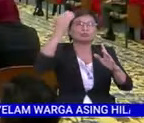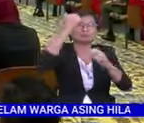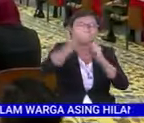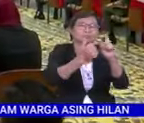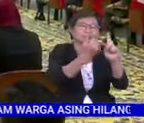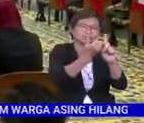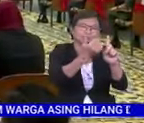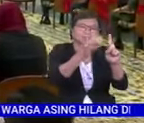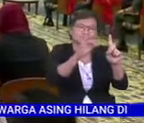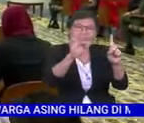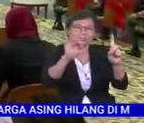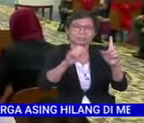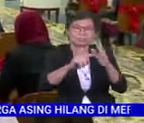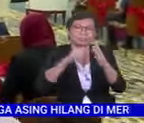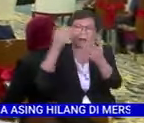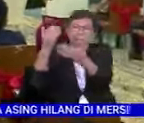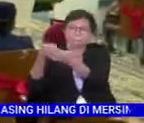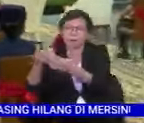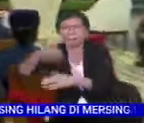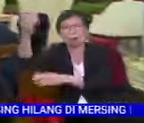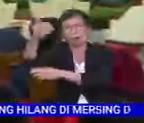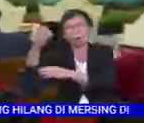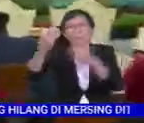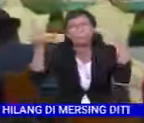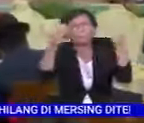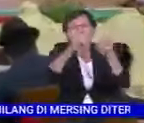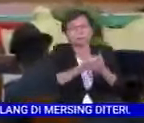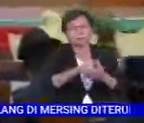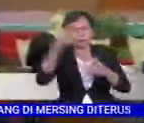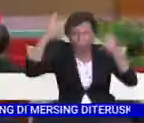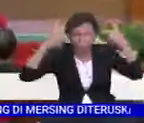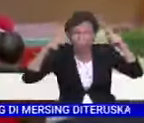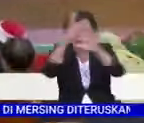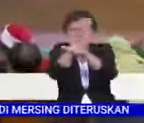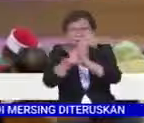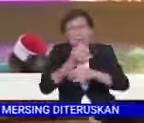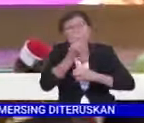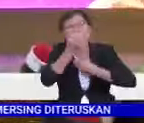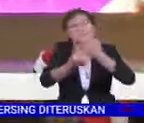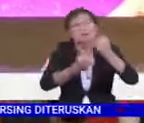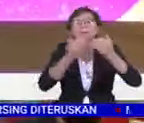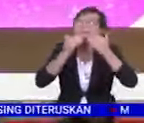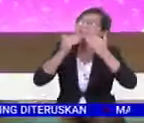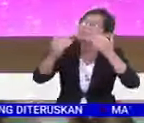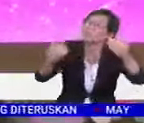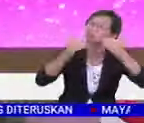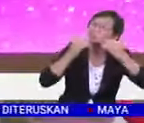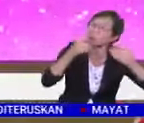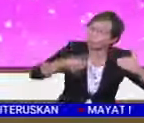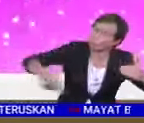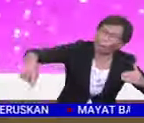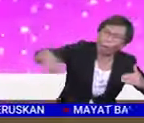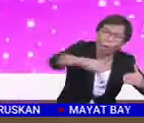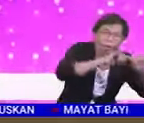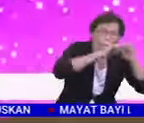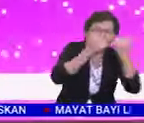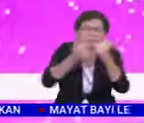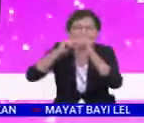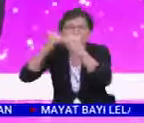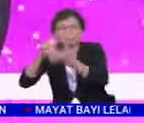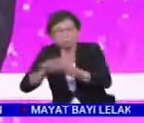Hai saya ingin berucap Ade majelis tersebut premmia Sarawak menzahirkan penghargaan kepada semua agency